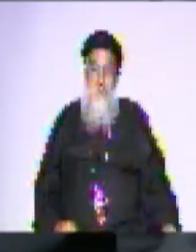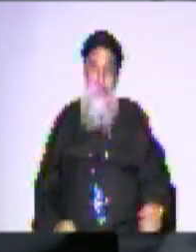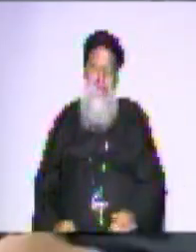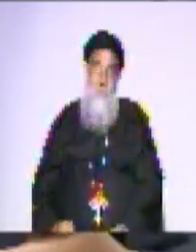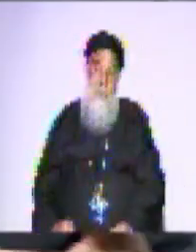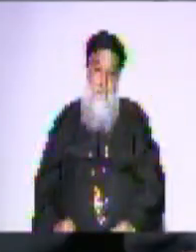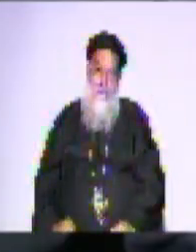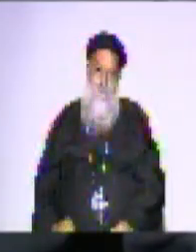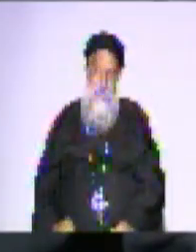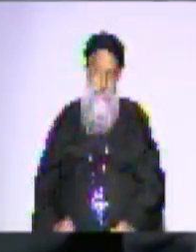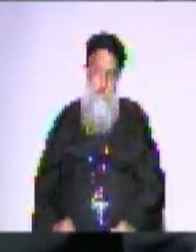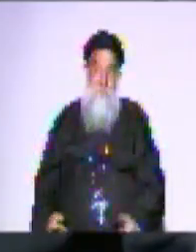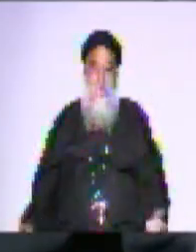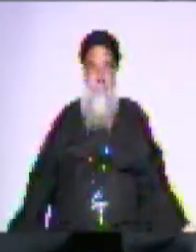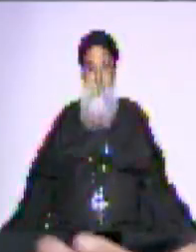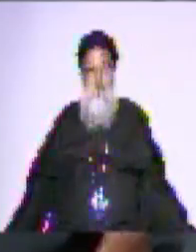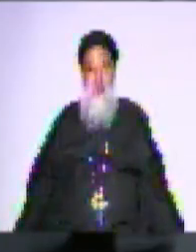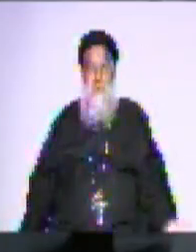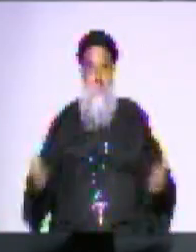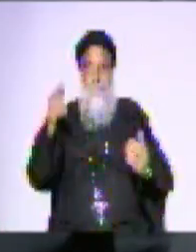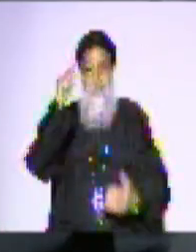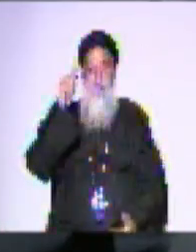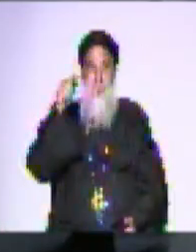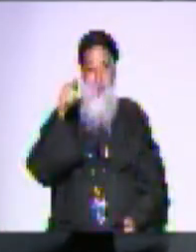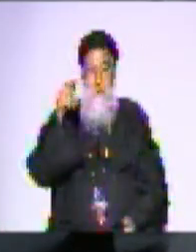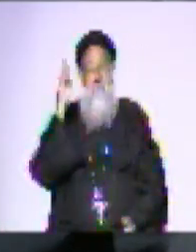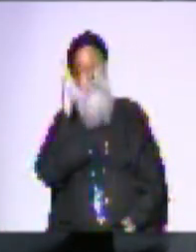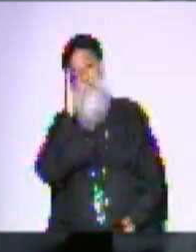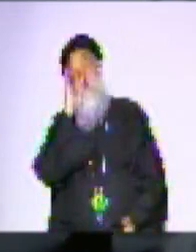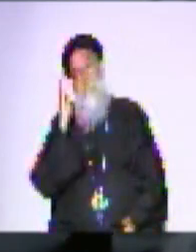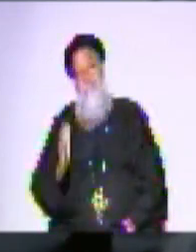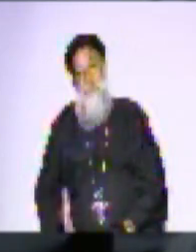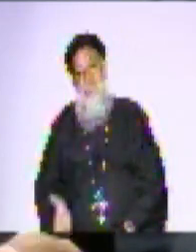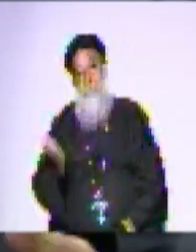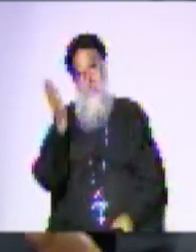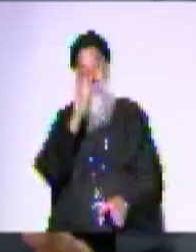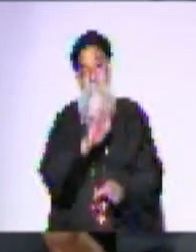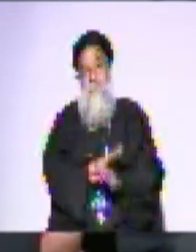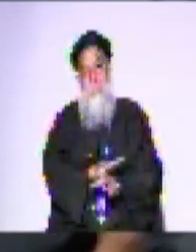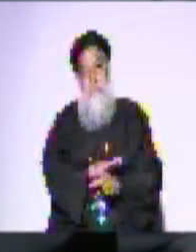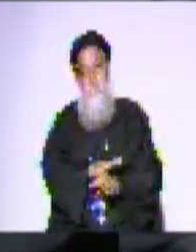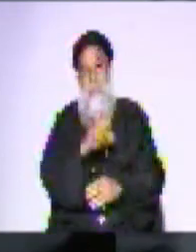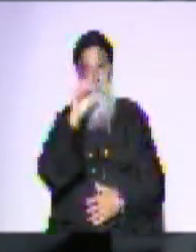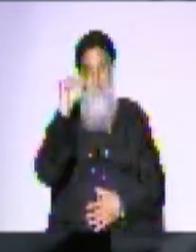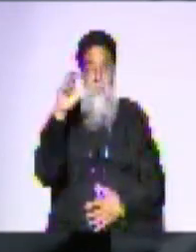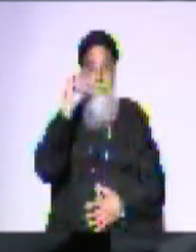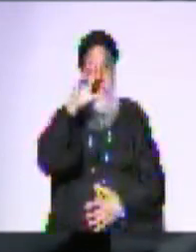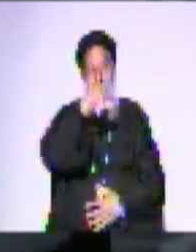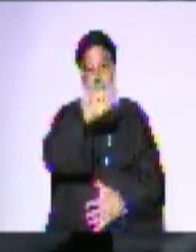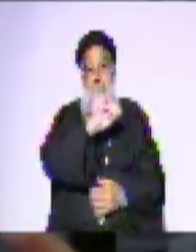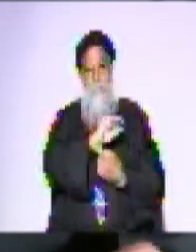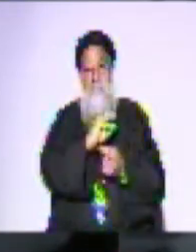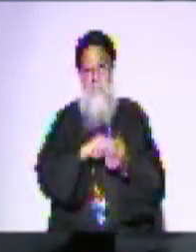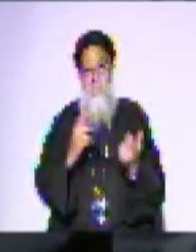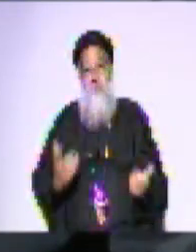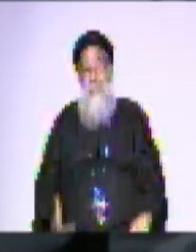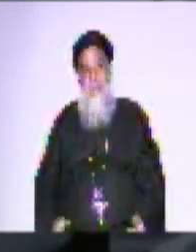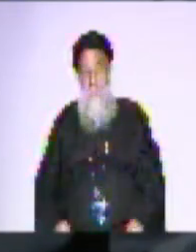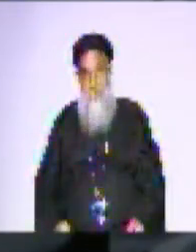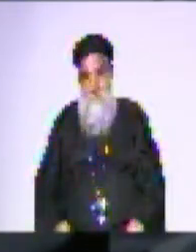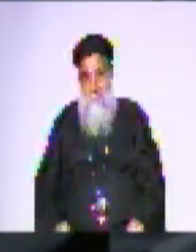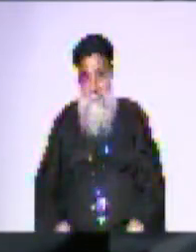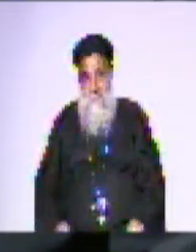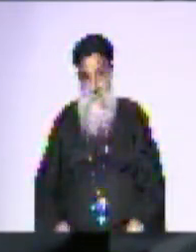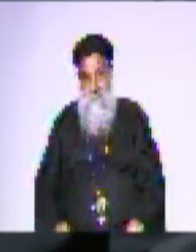يقول استيقظ أيها النائم، طبعا واخدها من العهد القديم يعني، وقم من الأموات فيضيء لك المسيح. فهنا في ربط بينها